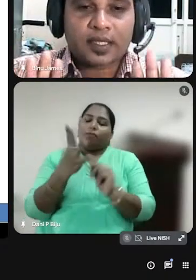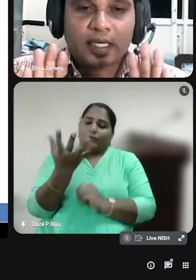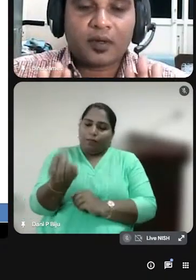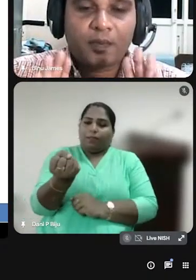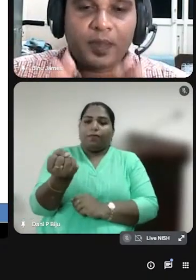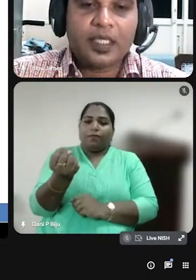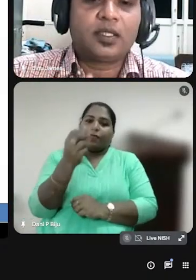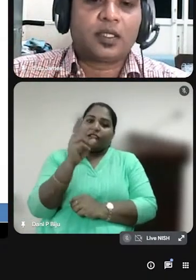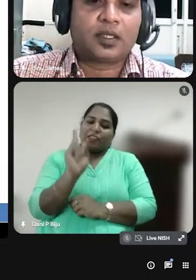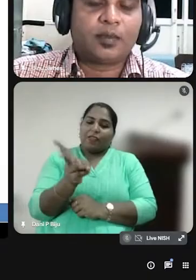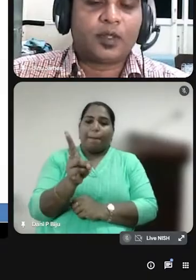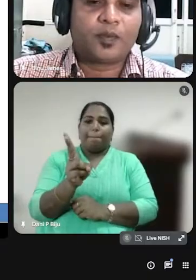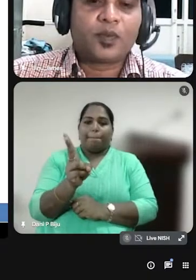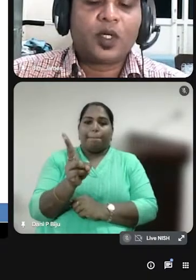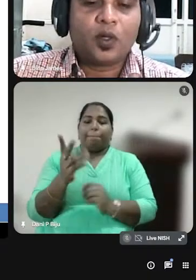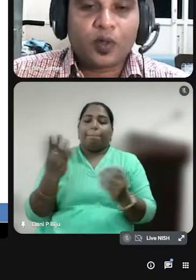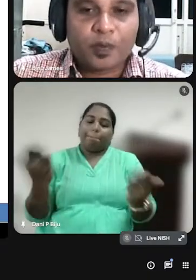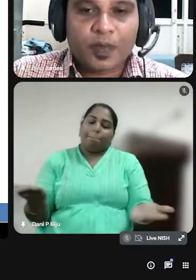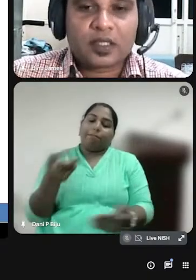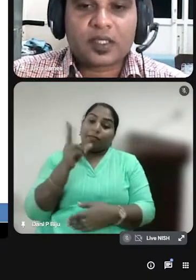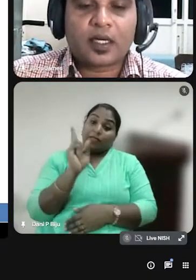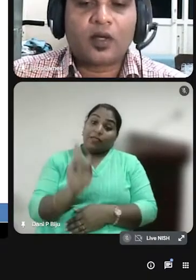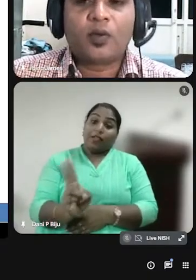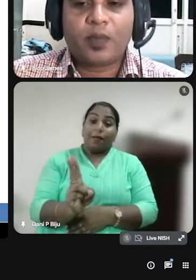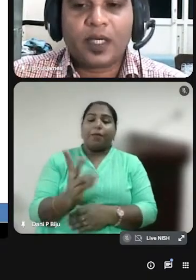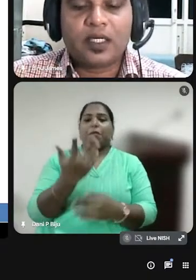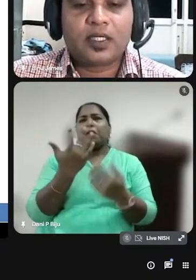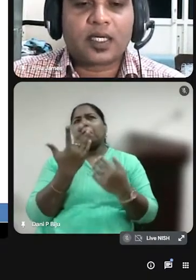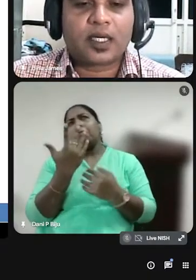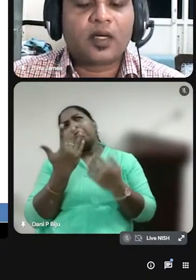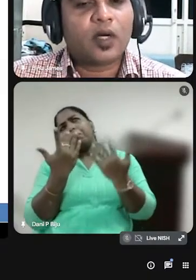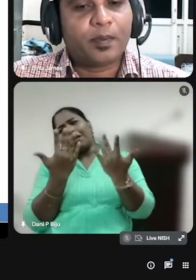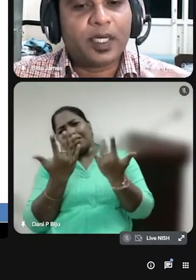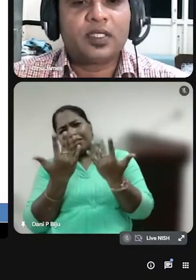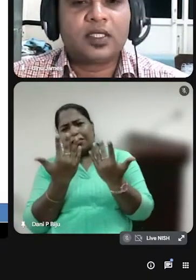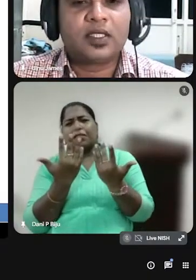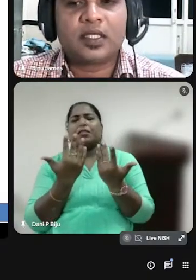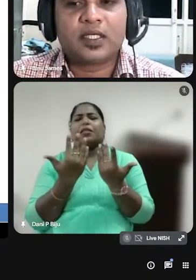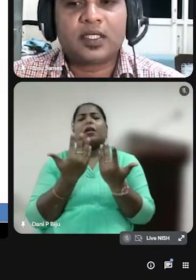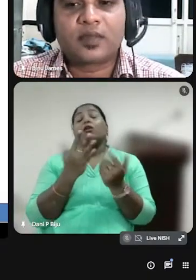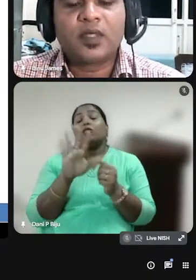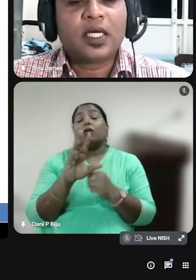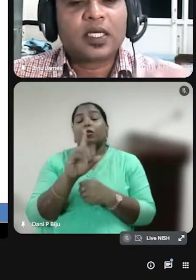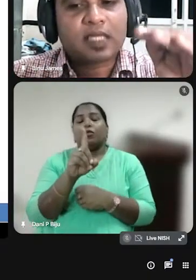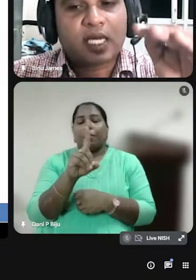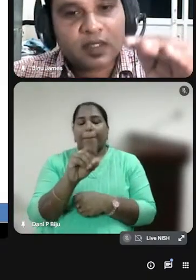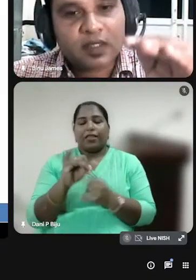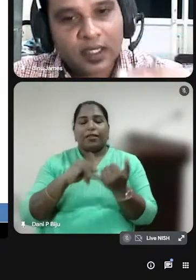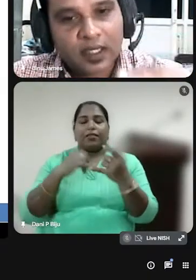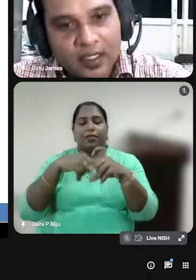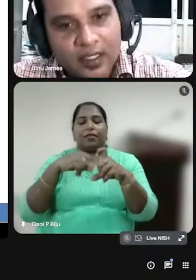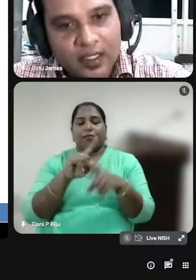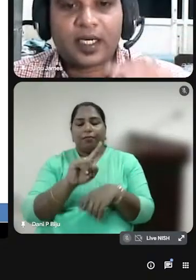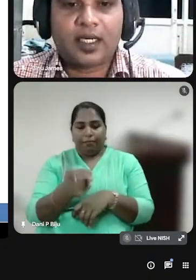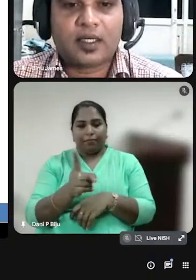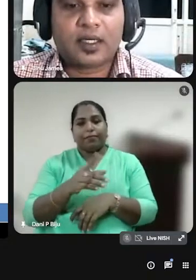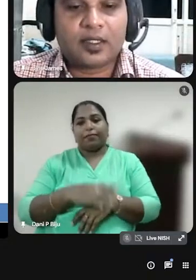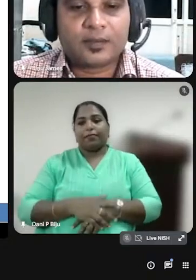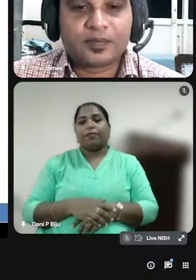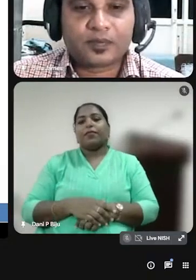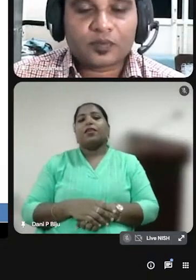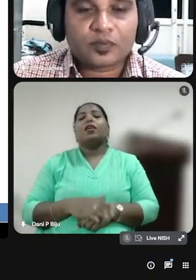എത്ര സെക്കൻഡ് അവിടെ പിടിച്ചു നിർത്താൻ പറ്റും, ഒരു 10 സെക്കൻഡോ 15 സെക്കൻഡോ പിടിച്ചു നിർത്തിയതിനു ശേഷം സാവധാനം